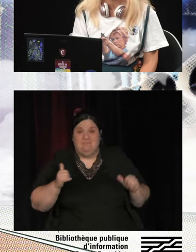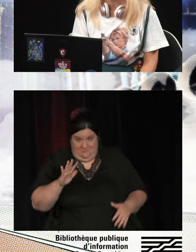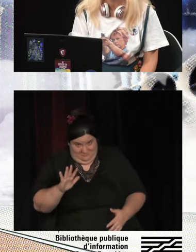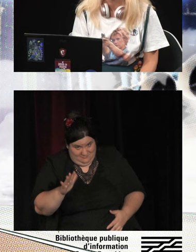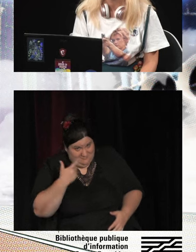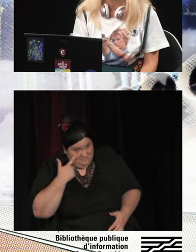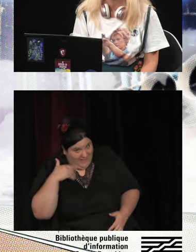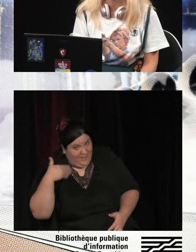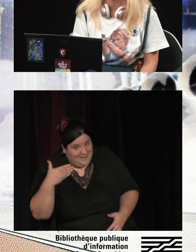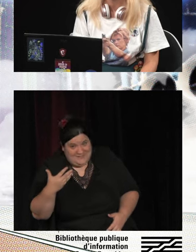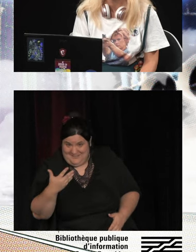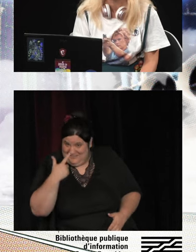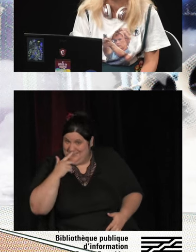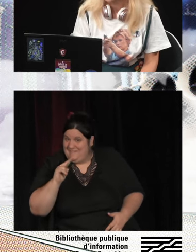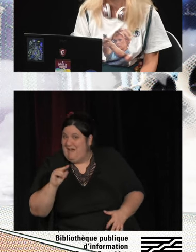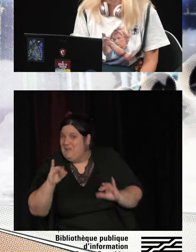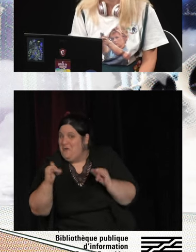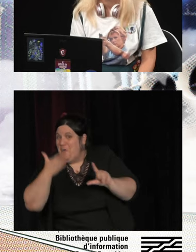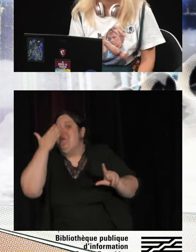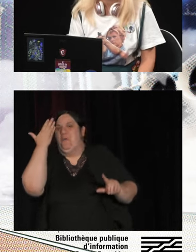que dans peut-être 15 secondes, le jeu va changer.